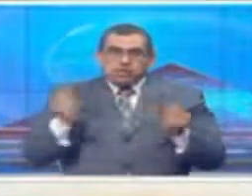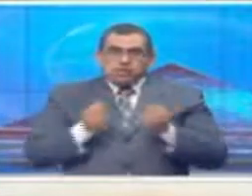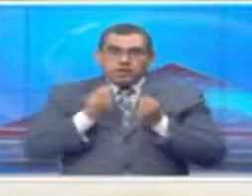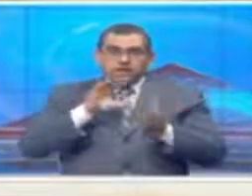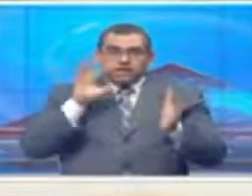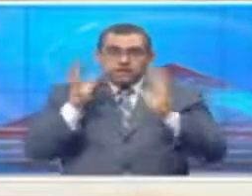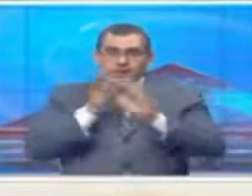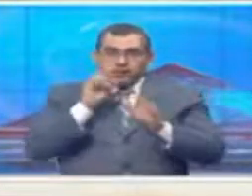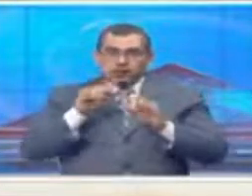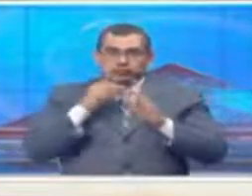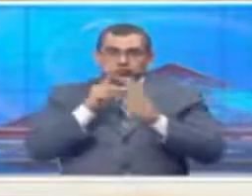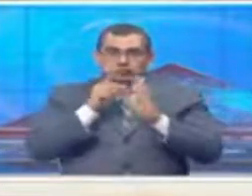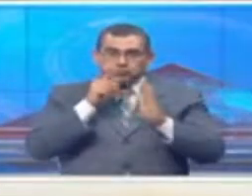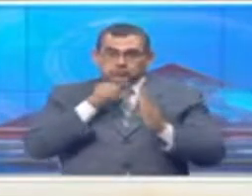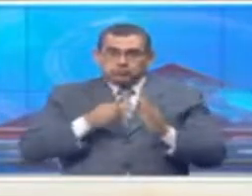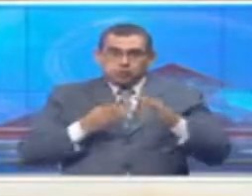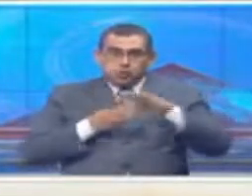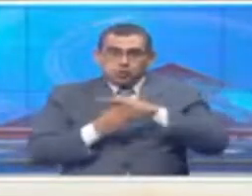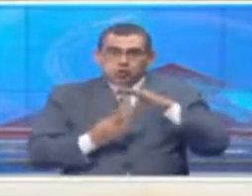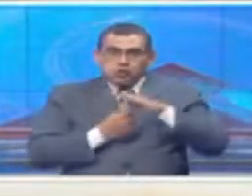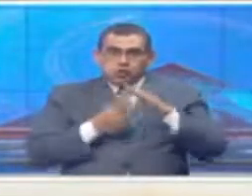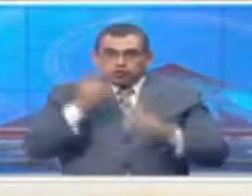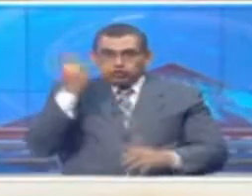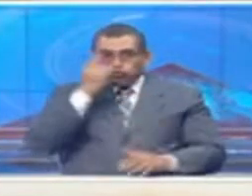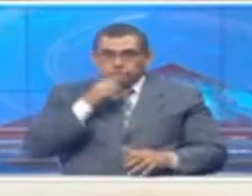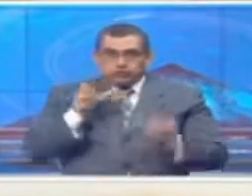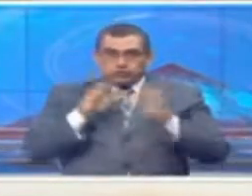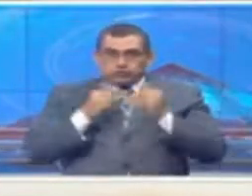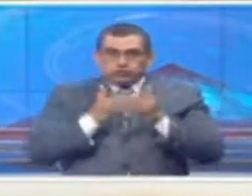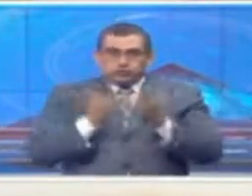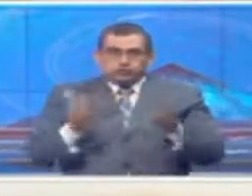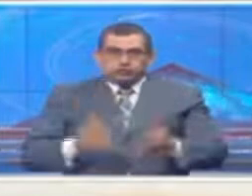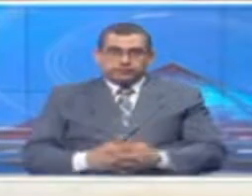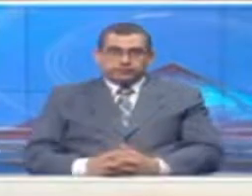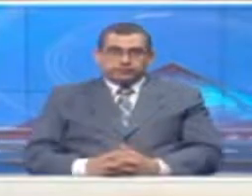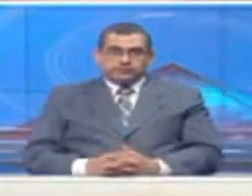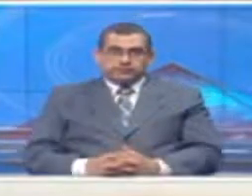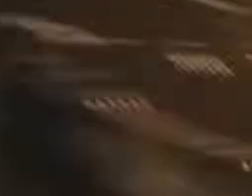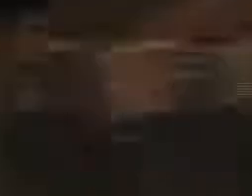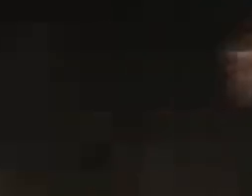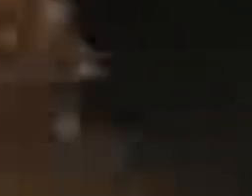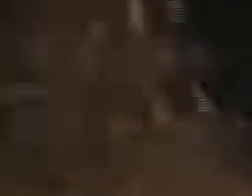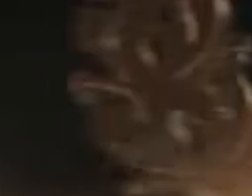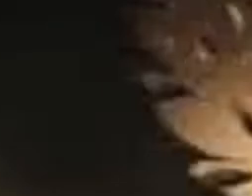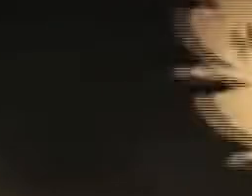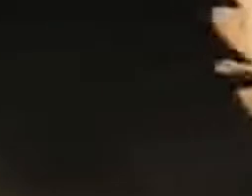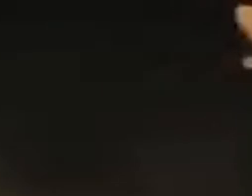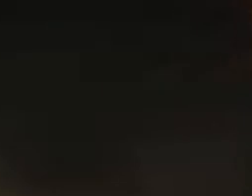العالمية. من مقر أكاديمية الشرطة، عبدالله بركات، التلفزيون المصري.